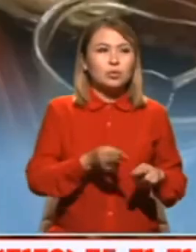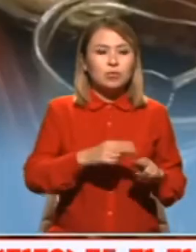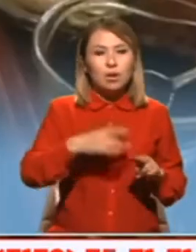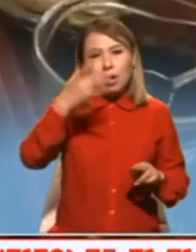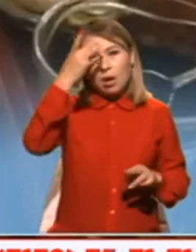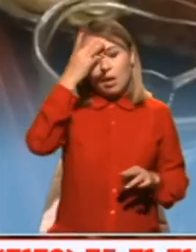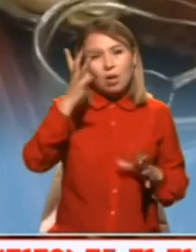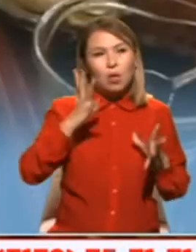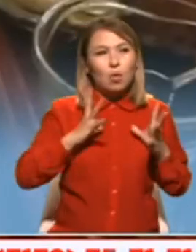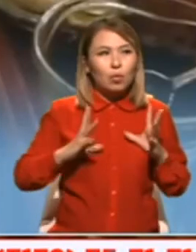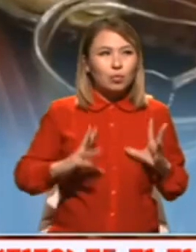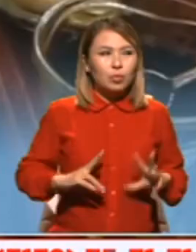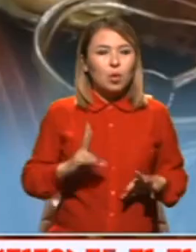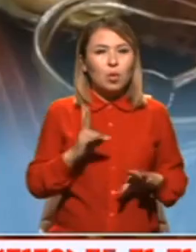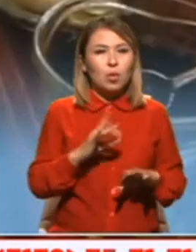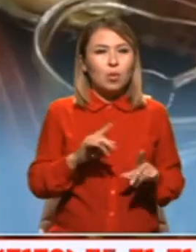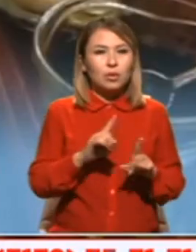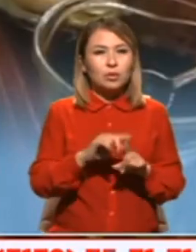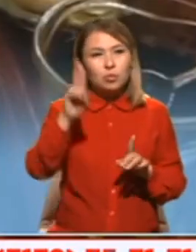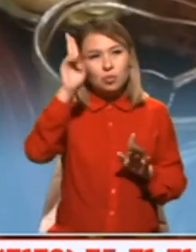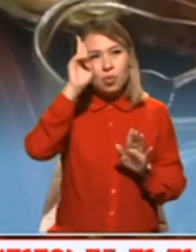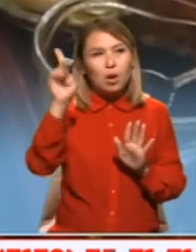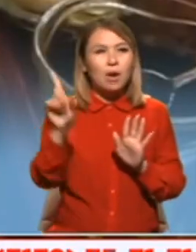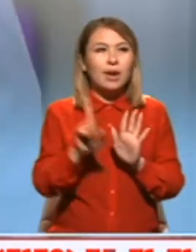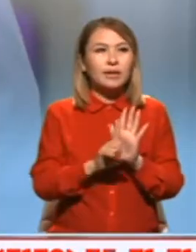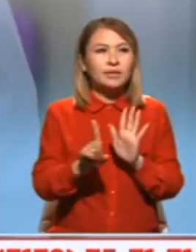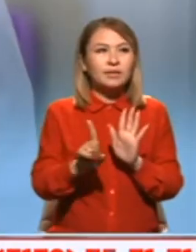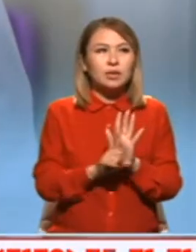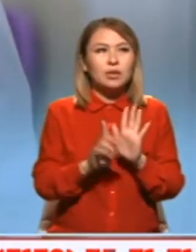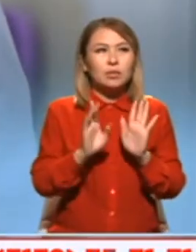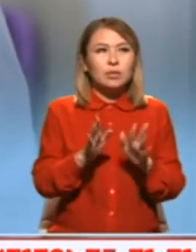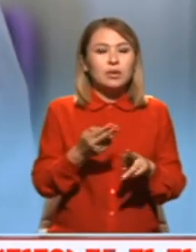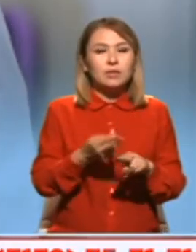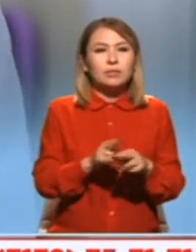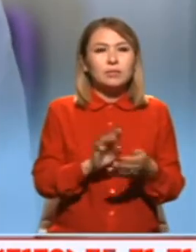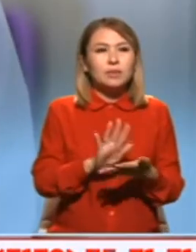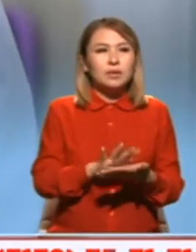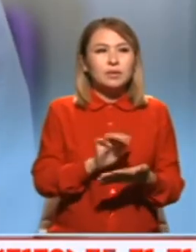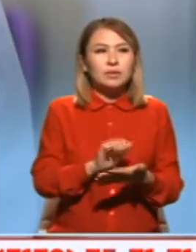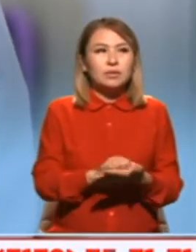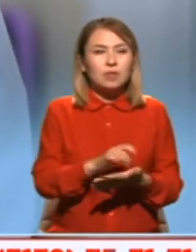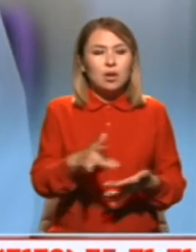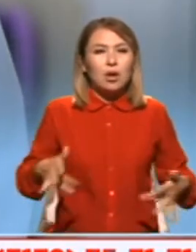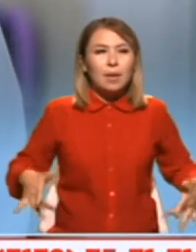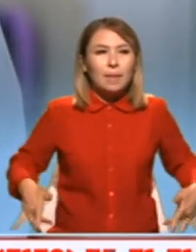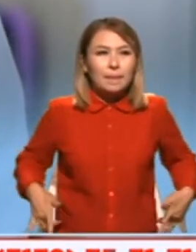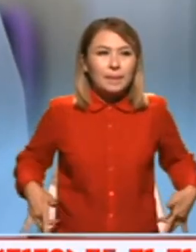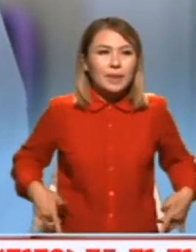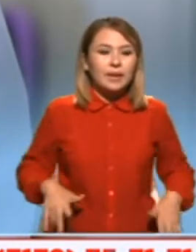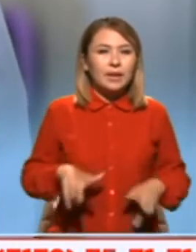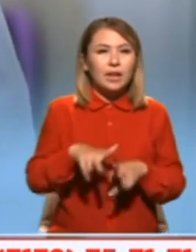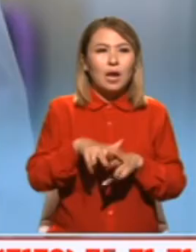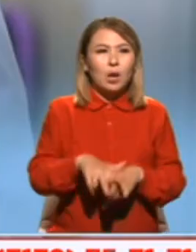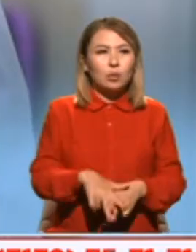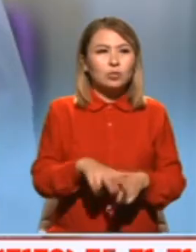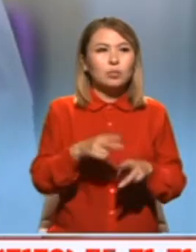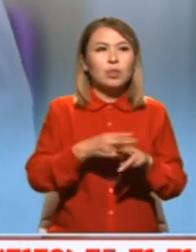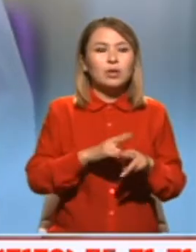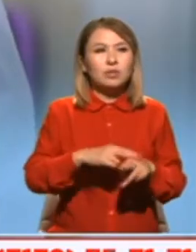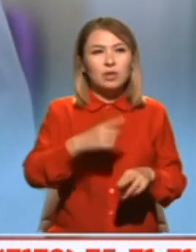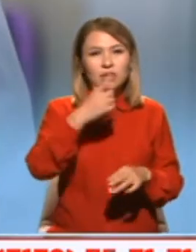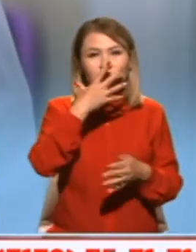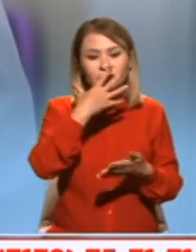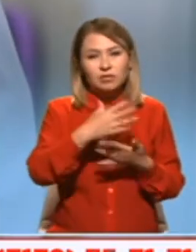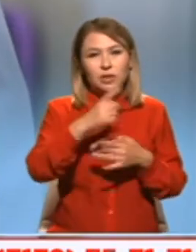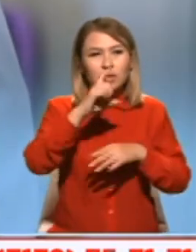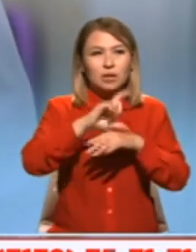ауруын басуы мүмкін, бірақ сізді зәрайдағыш қасиетке ие қылады. Оның әсерінен бүйрекке салмақ түсіресіз. Сондықтан шайды өз